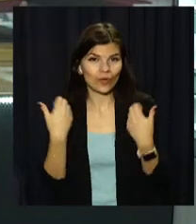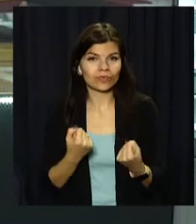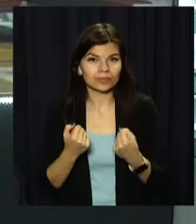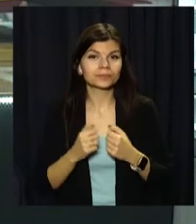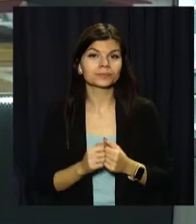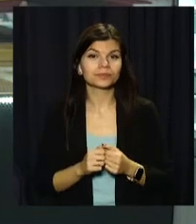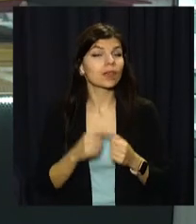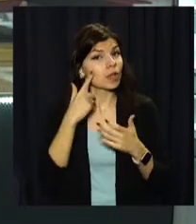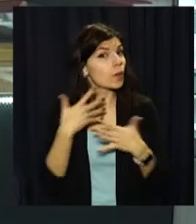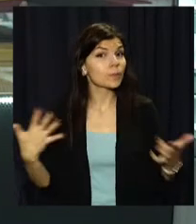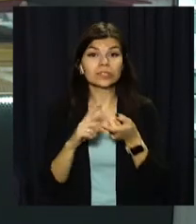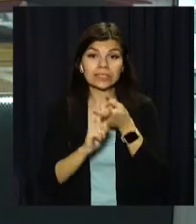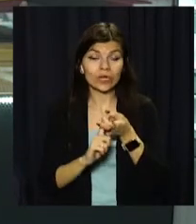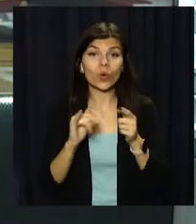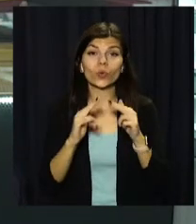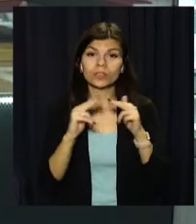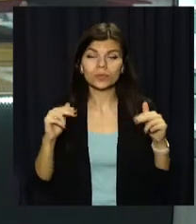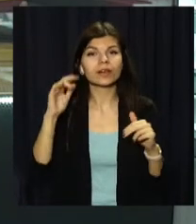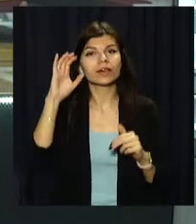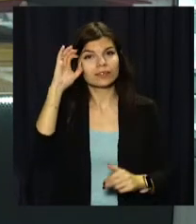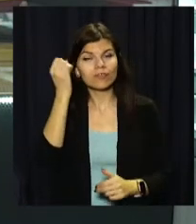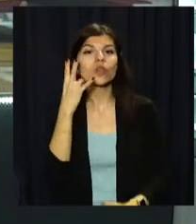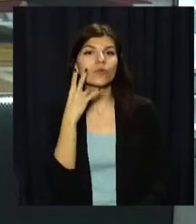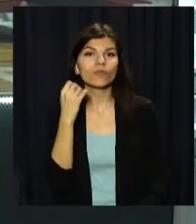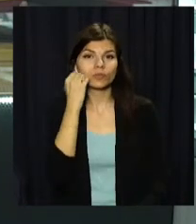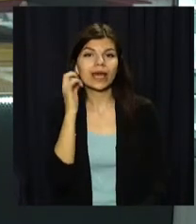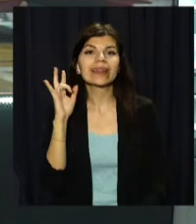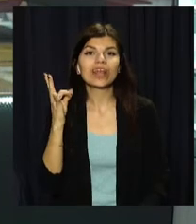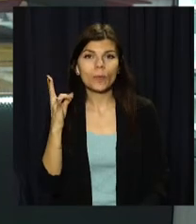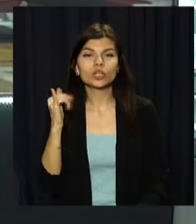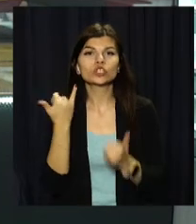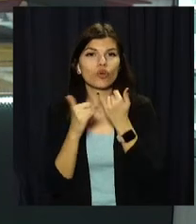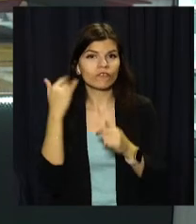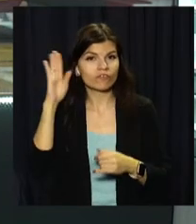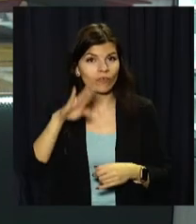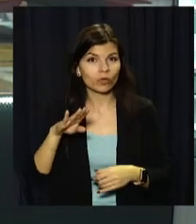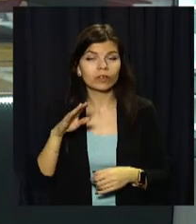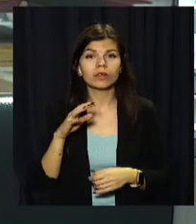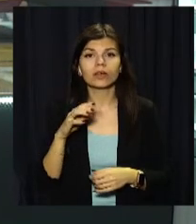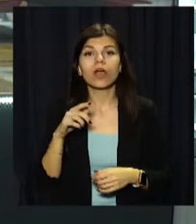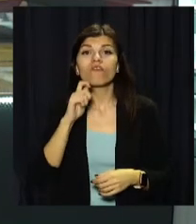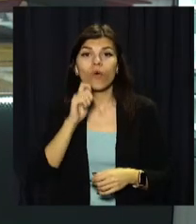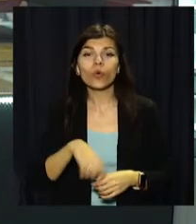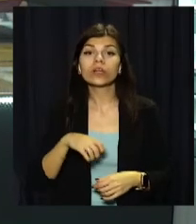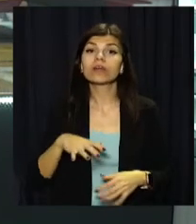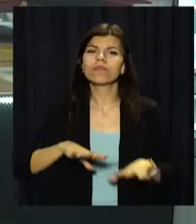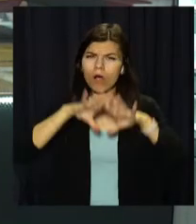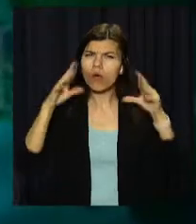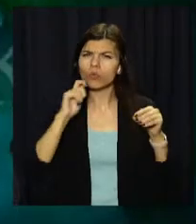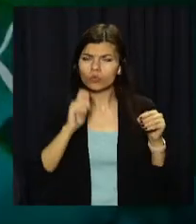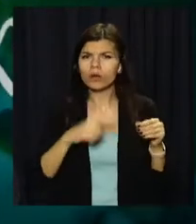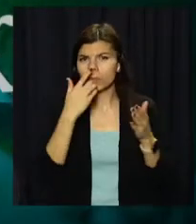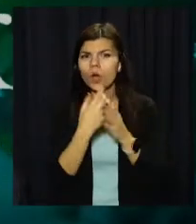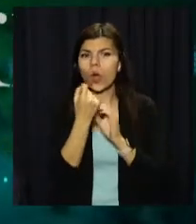здоров'я. Найбільше заражених – у Дніпрі, Кривому Розі, Новомосковську, Нікополі та Жовтих Водах. В Україні ж за попередню добу діагностували